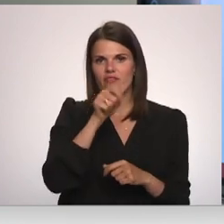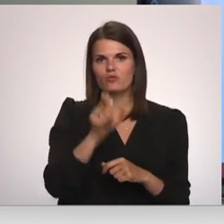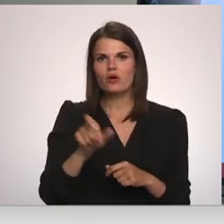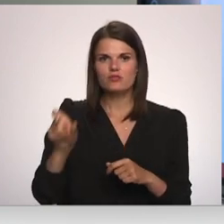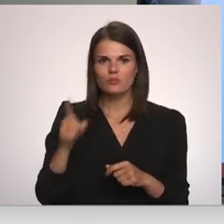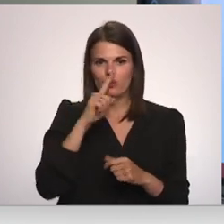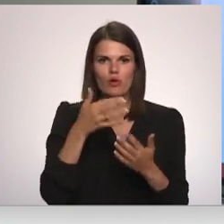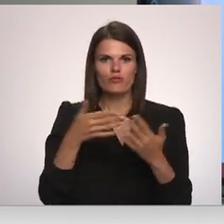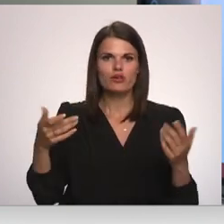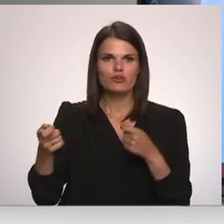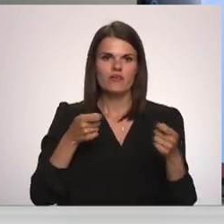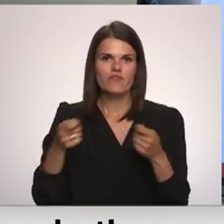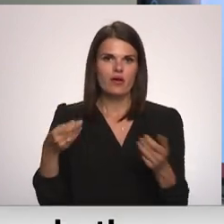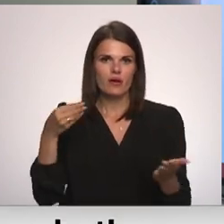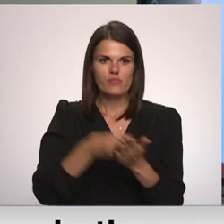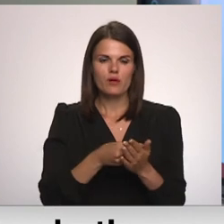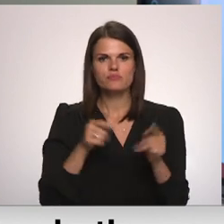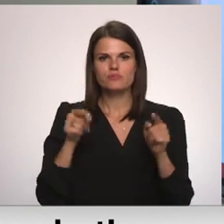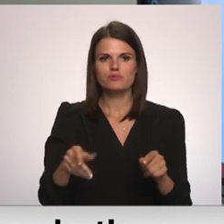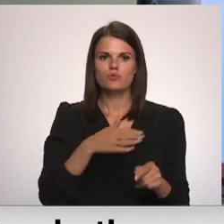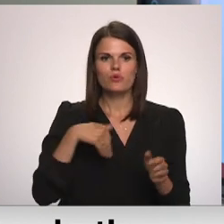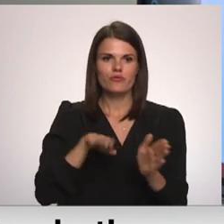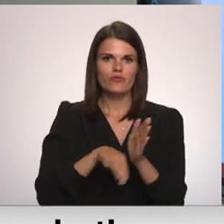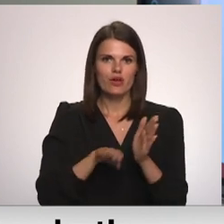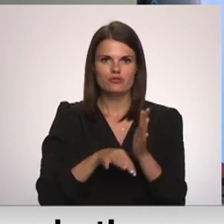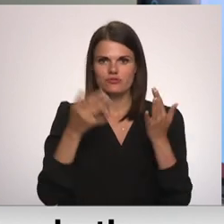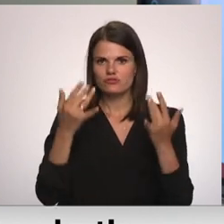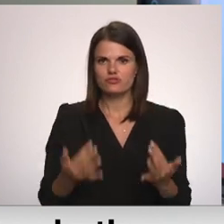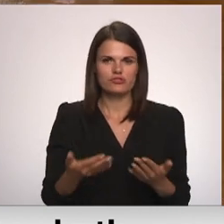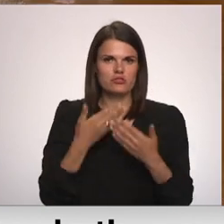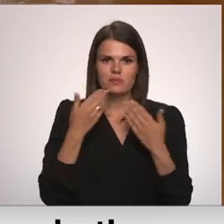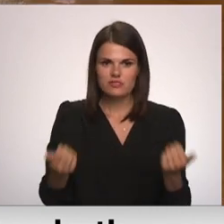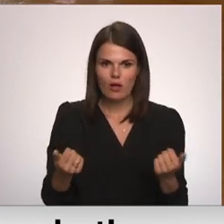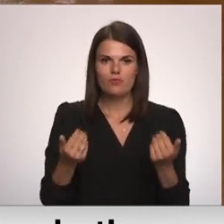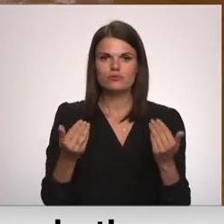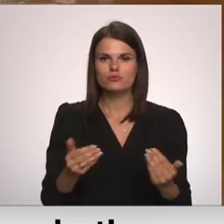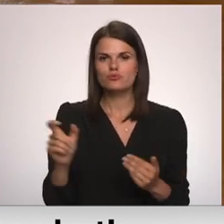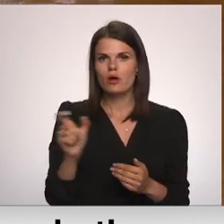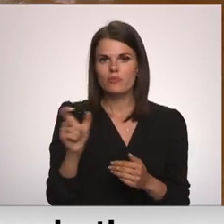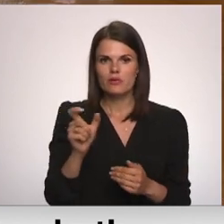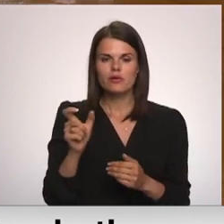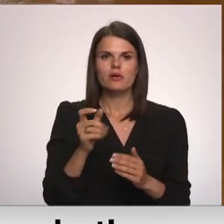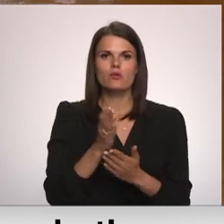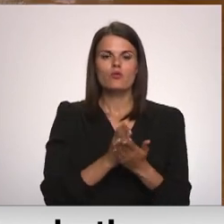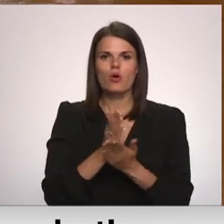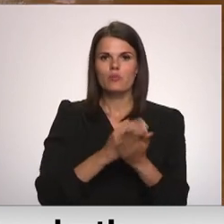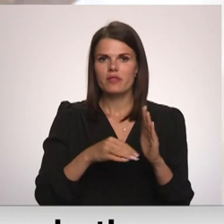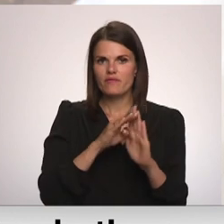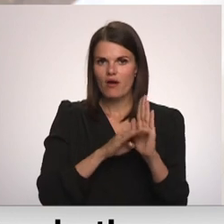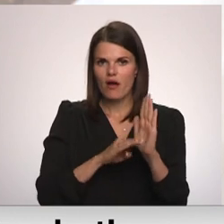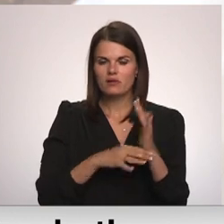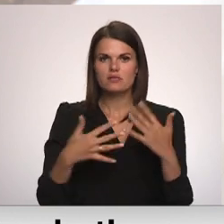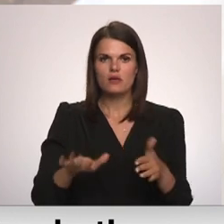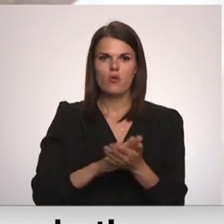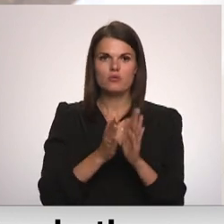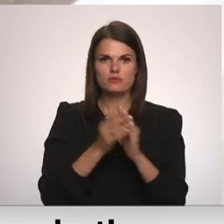dažādiem veikaliem iegādājās. Tā kā es teiktu, tāds ļoti vienkāršs risinājums tur viennozīmīgi nav. Šobrīd normatīvais akts ir jau, manuprāt,